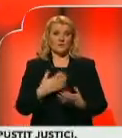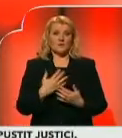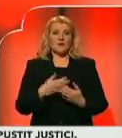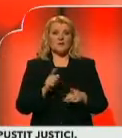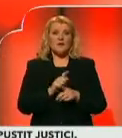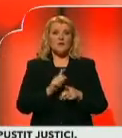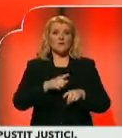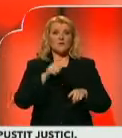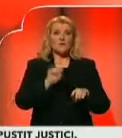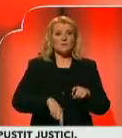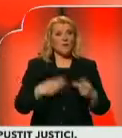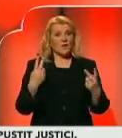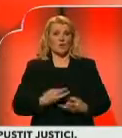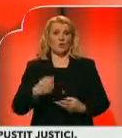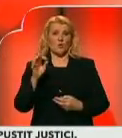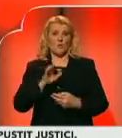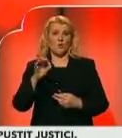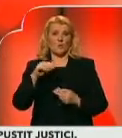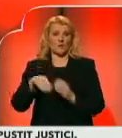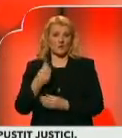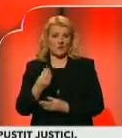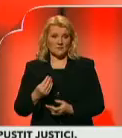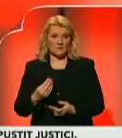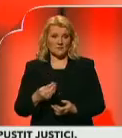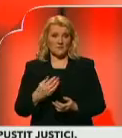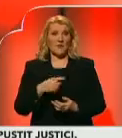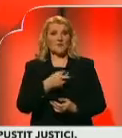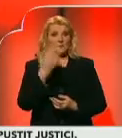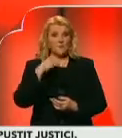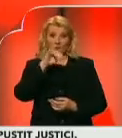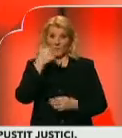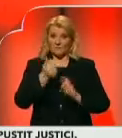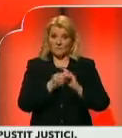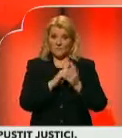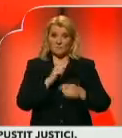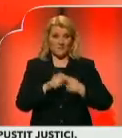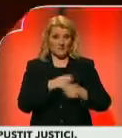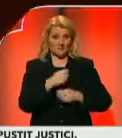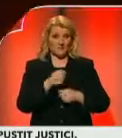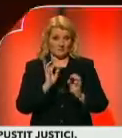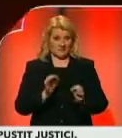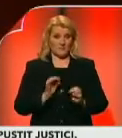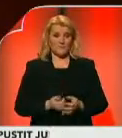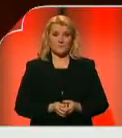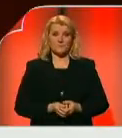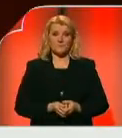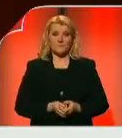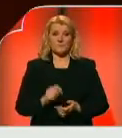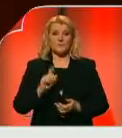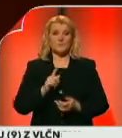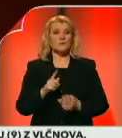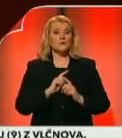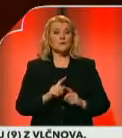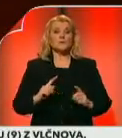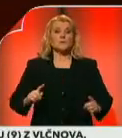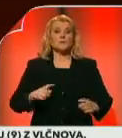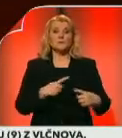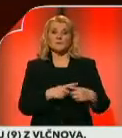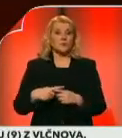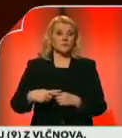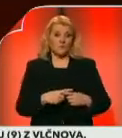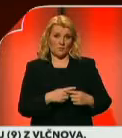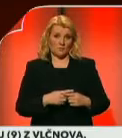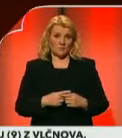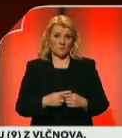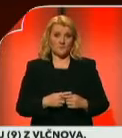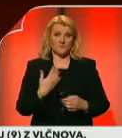Open Car. Jistě, a podle vás to vynaložené úsilí jistě, bylo dobré? Ale pojďme raději k těm jednotlivým rozporům, protože si myslím, to že pokud půjdeme k